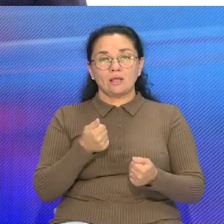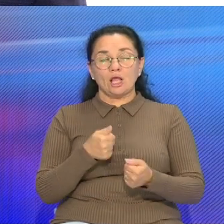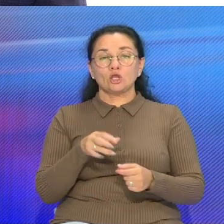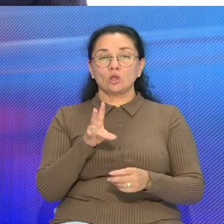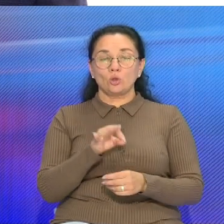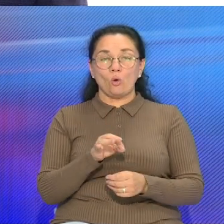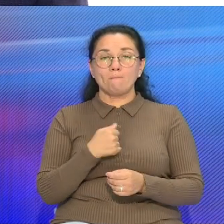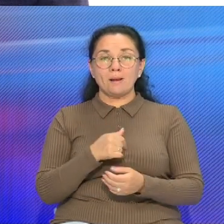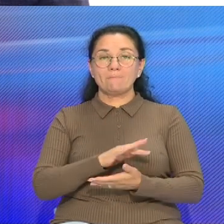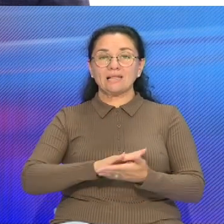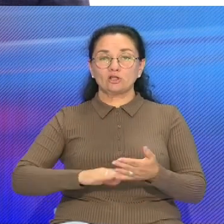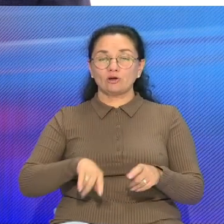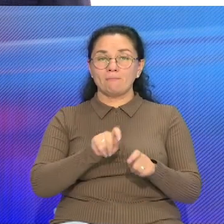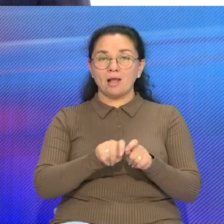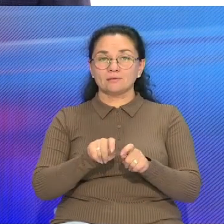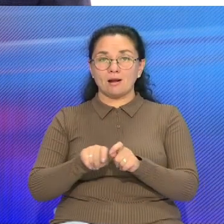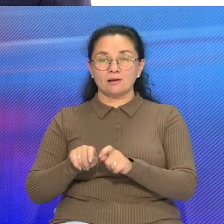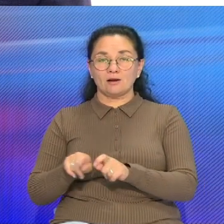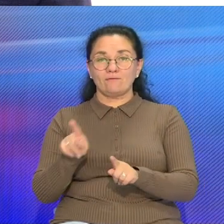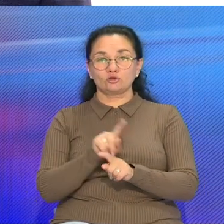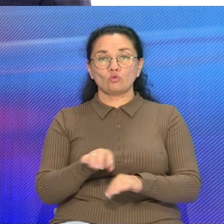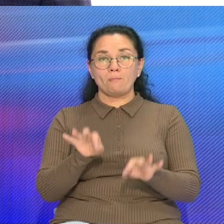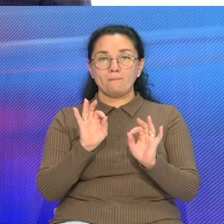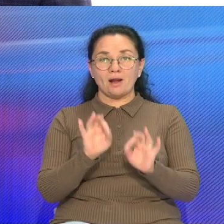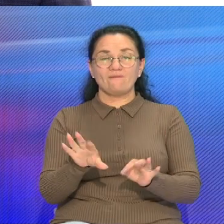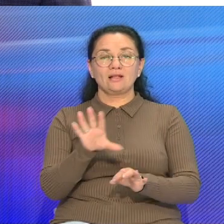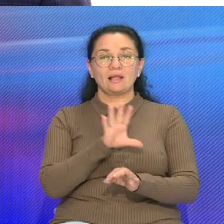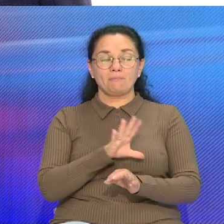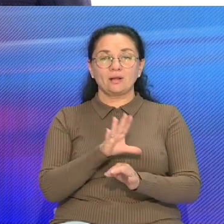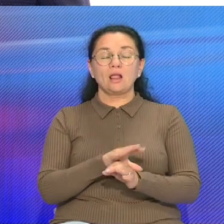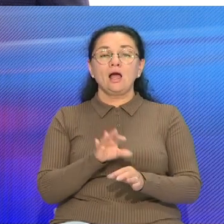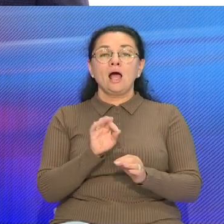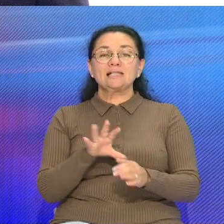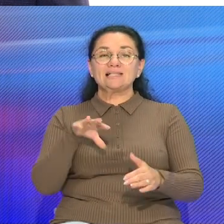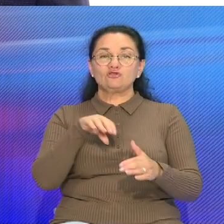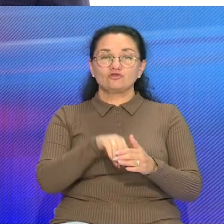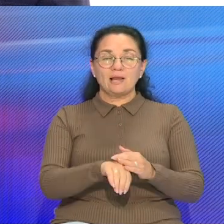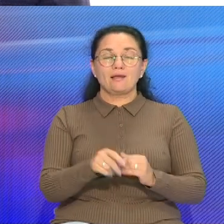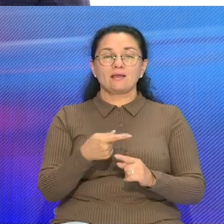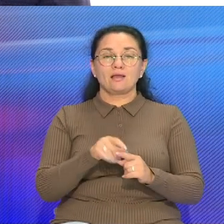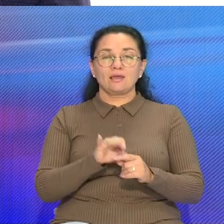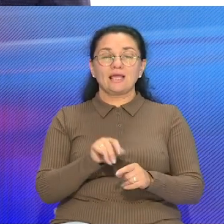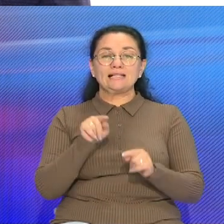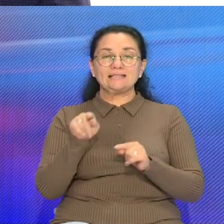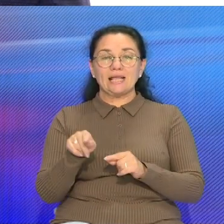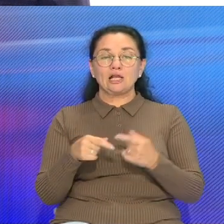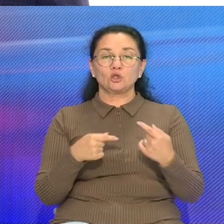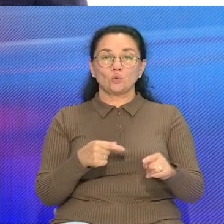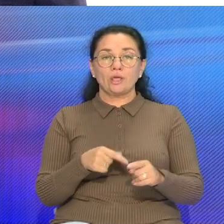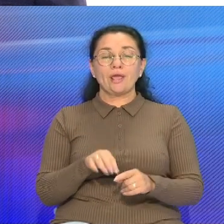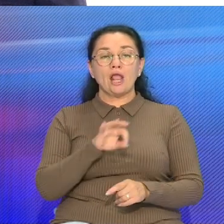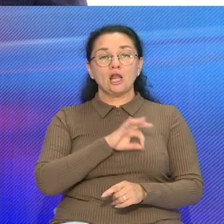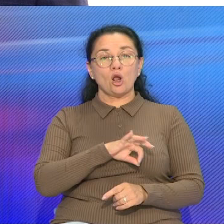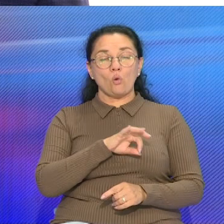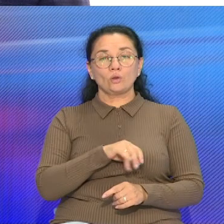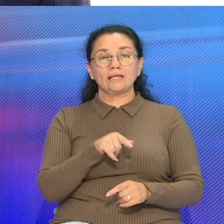мы продолжаем контролировать, чтобы правильно осуществлялось зачисление абитуриентов, имеющих те или иные льготы,